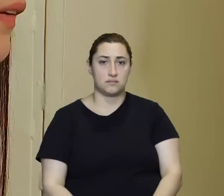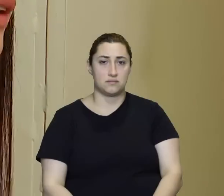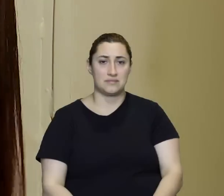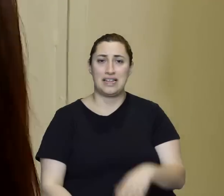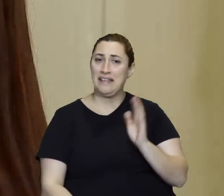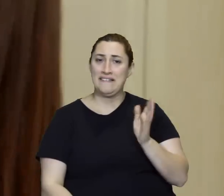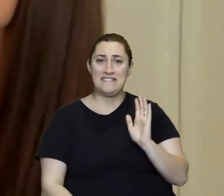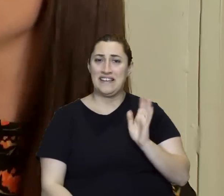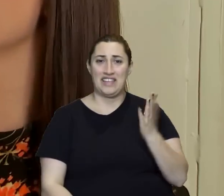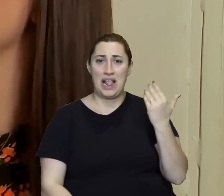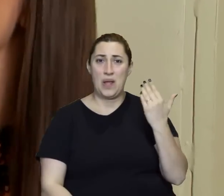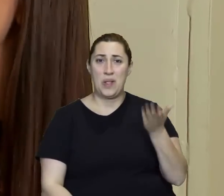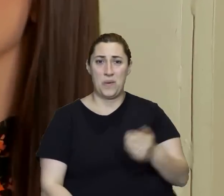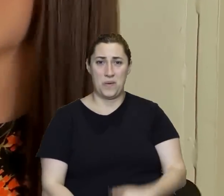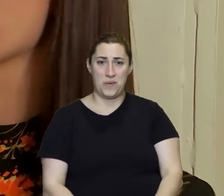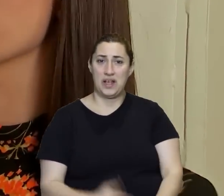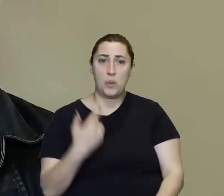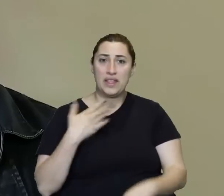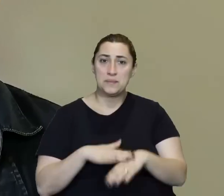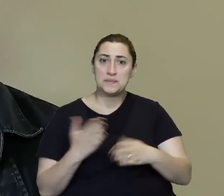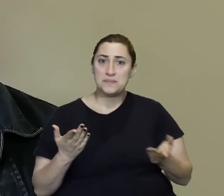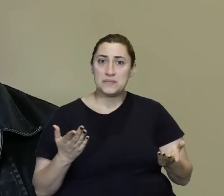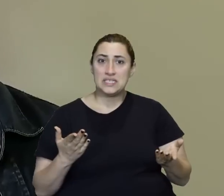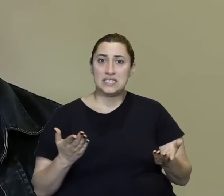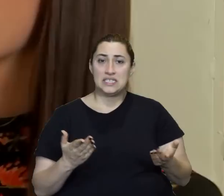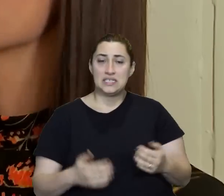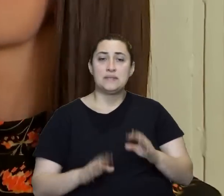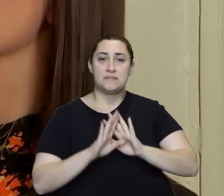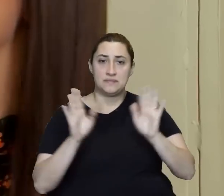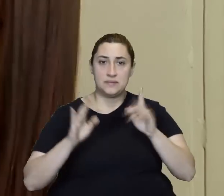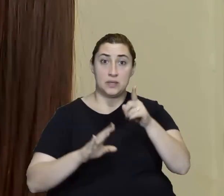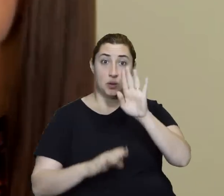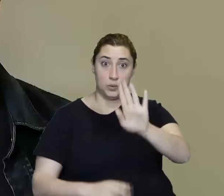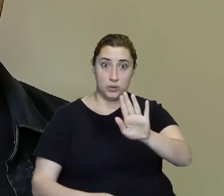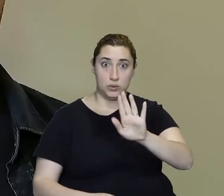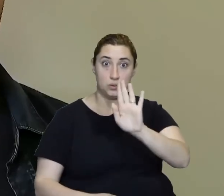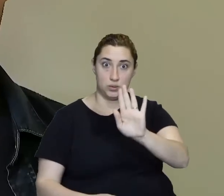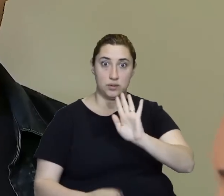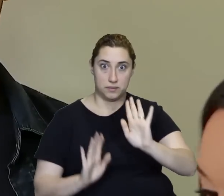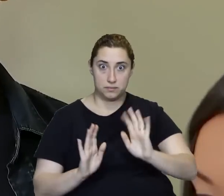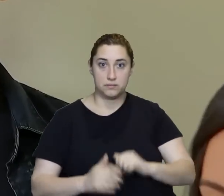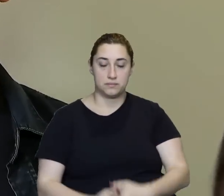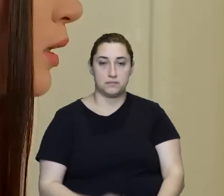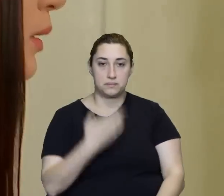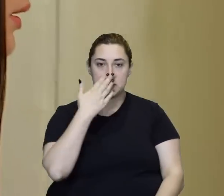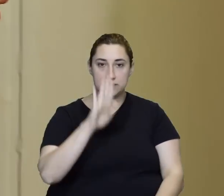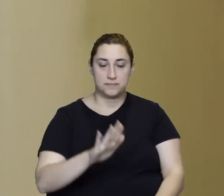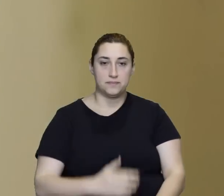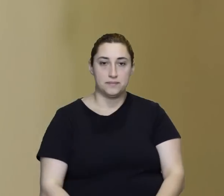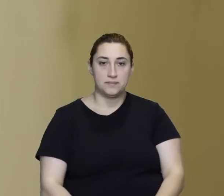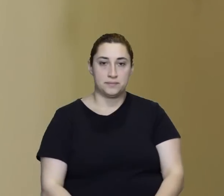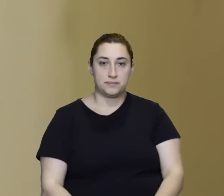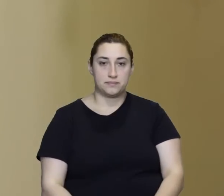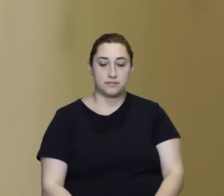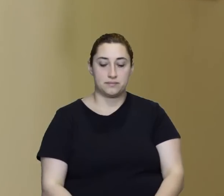Allah Allah. Eyvah, geliyor, ne yapacağız? Bilmem. Tamam, sen dur burada, tamam mı? Bekleyin.